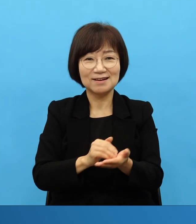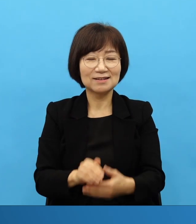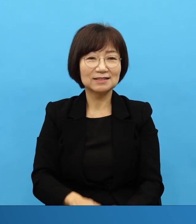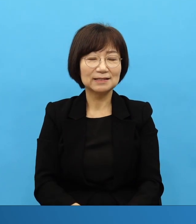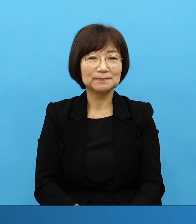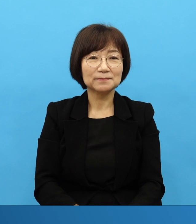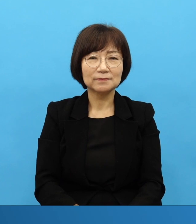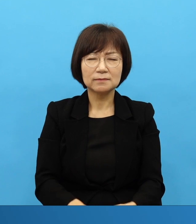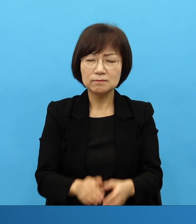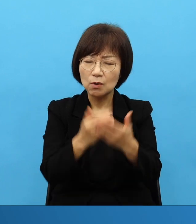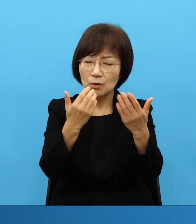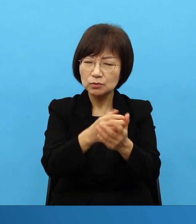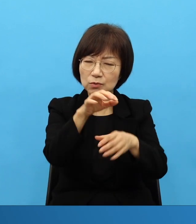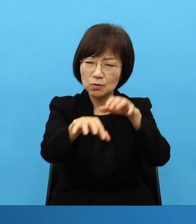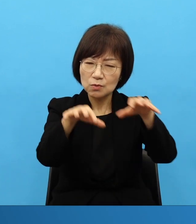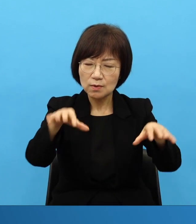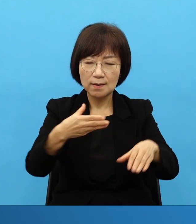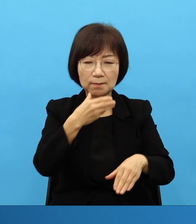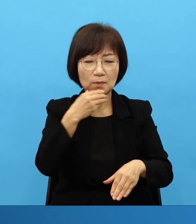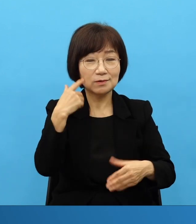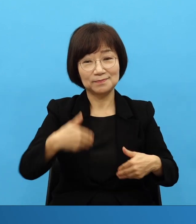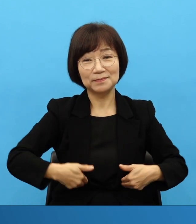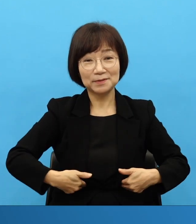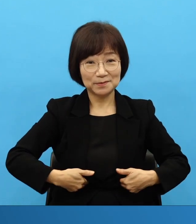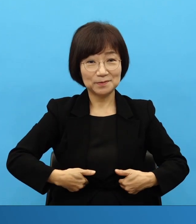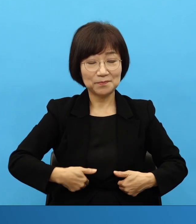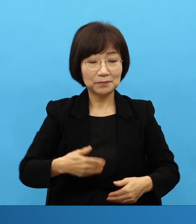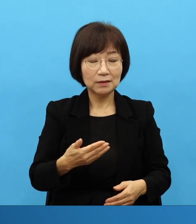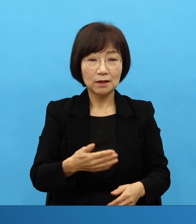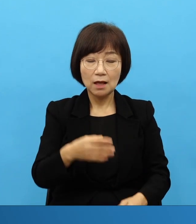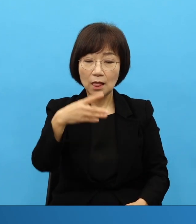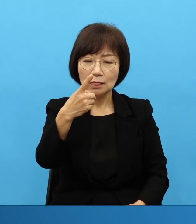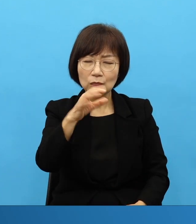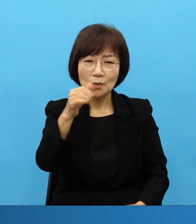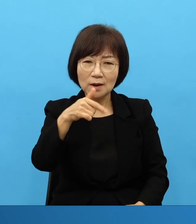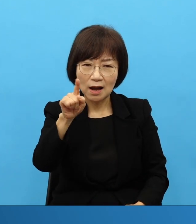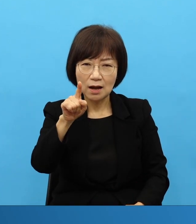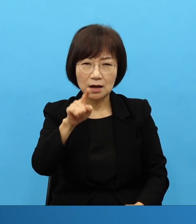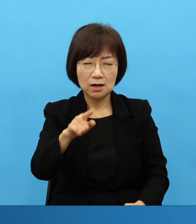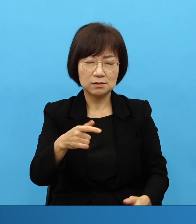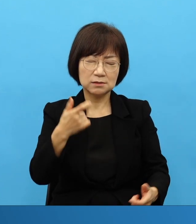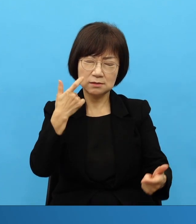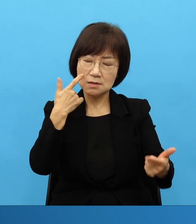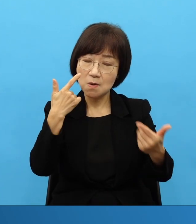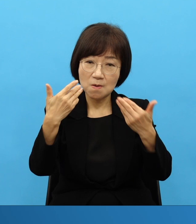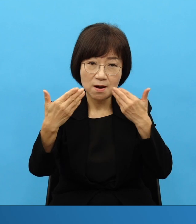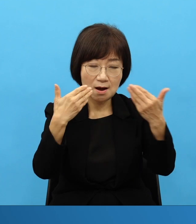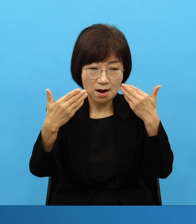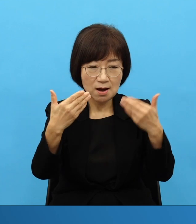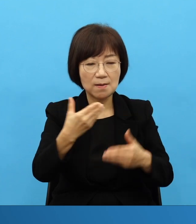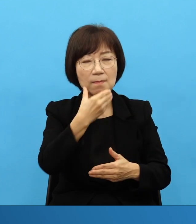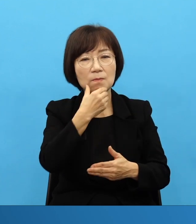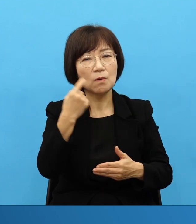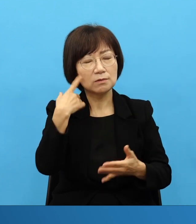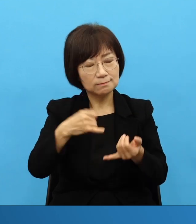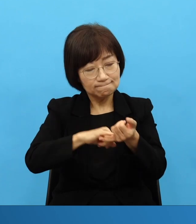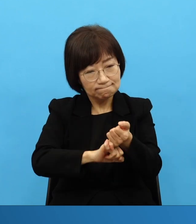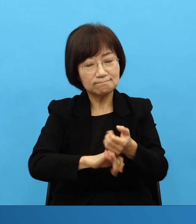모든 현장에 복음이 필요하지만 통가에 정말 원색적인, 정확한 복음이 너무나도 필요해.